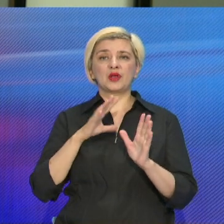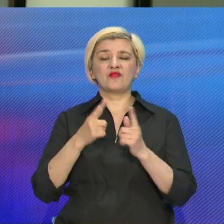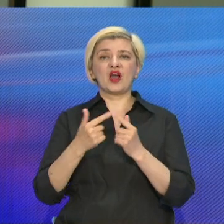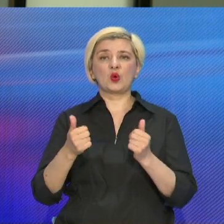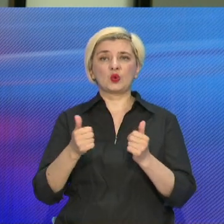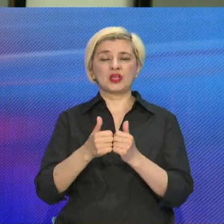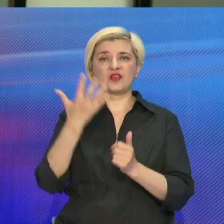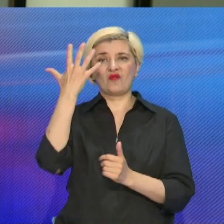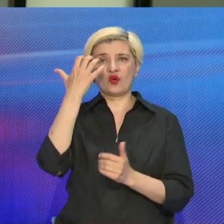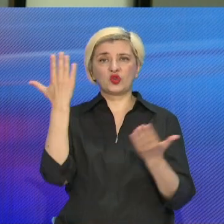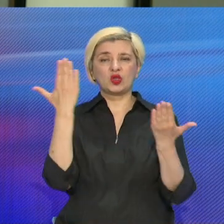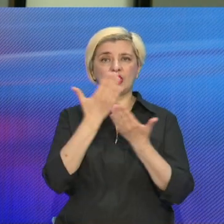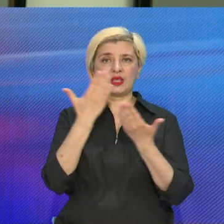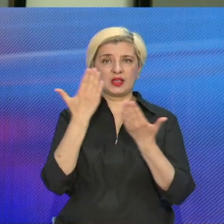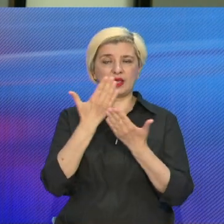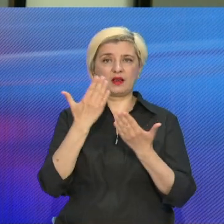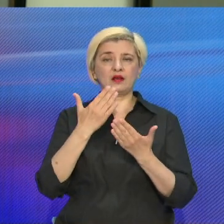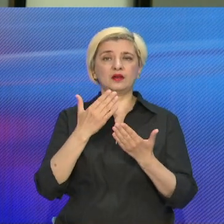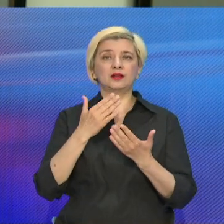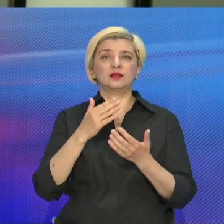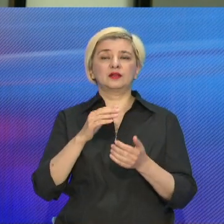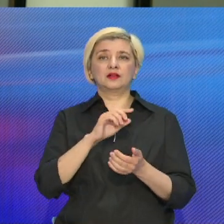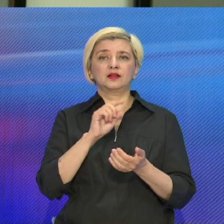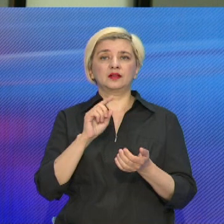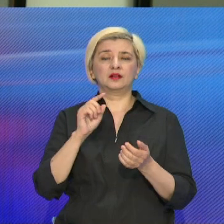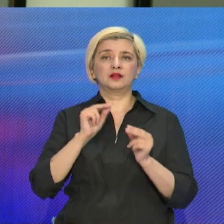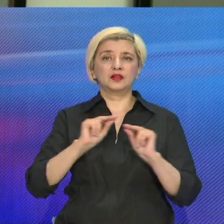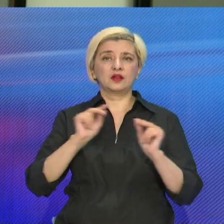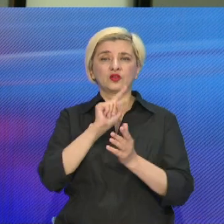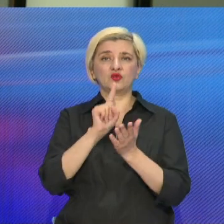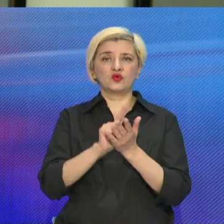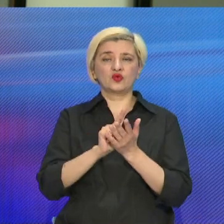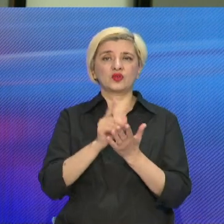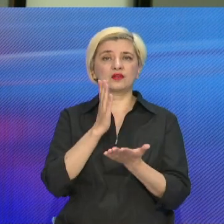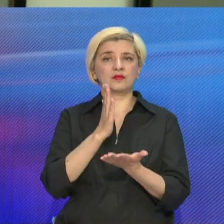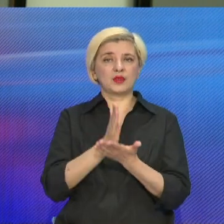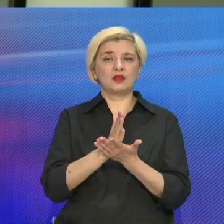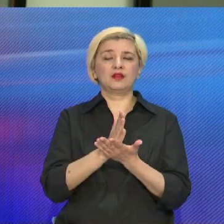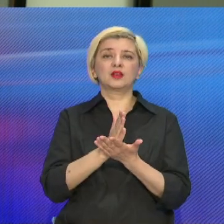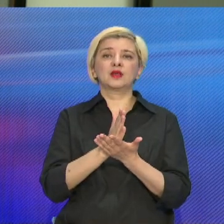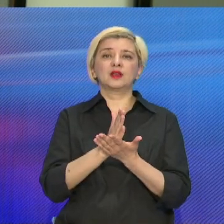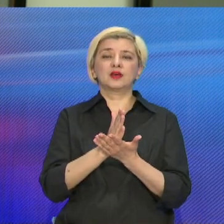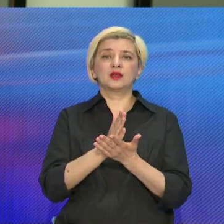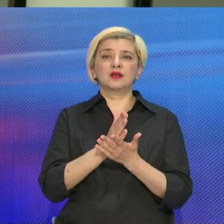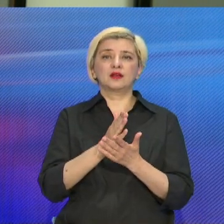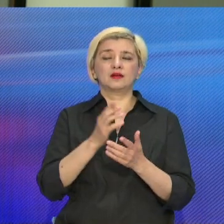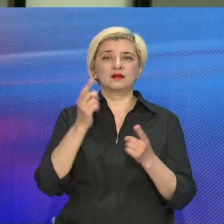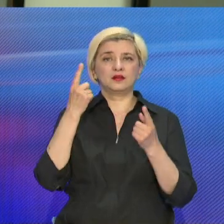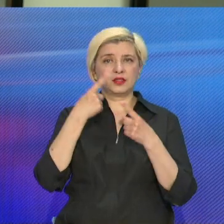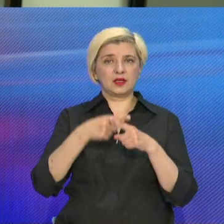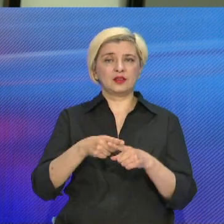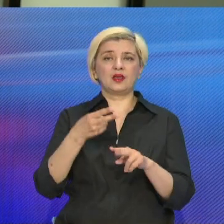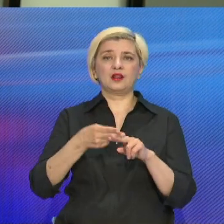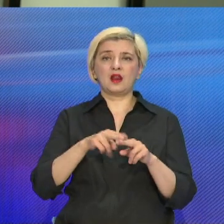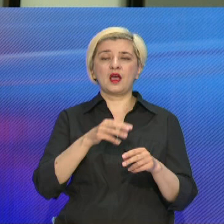фотокино. Тренер должен владеть техникой для съемки всех моментов спорта. И вот я